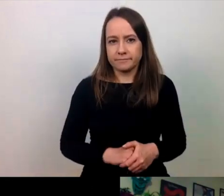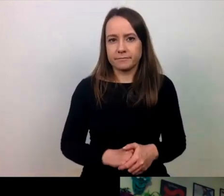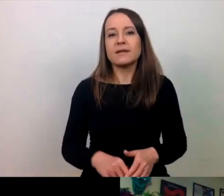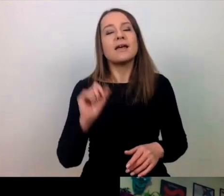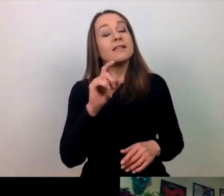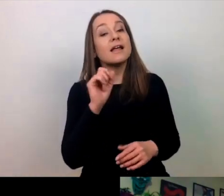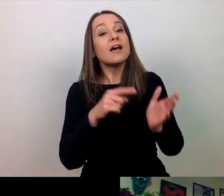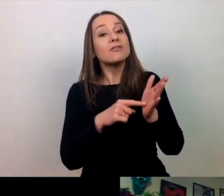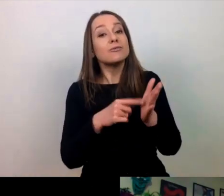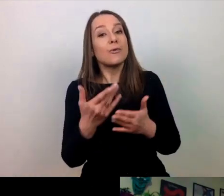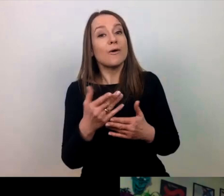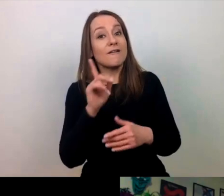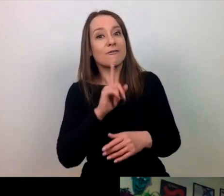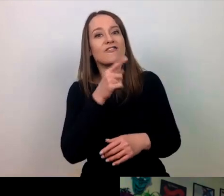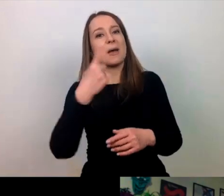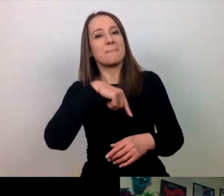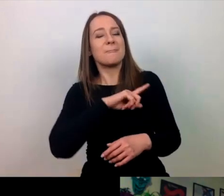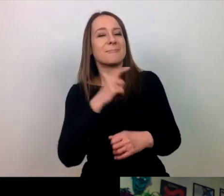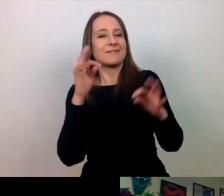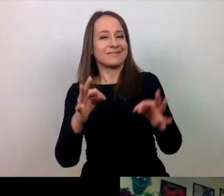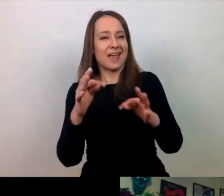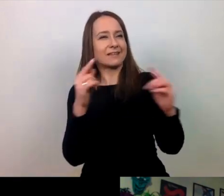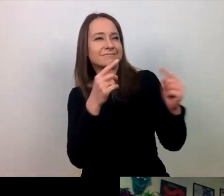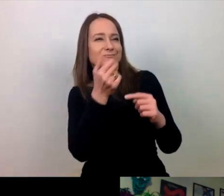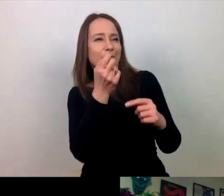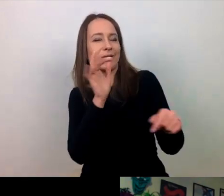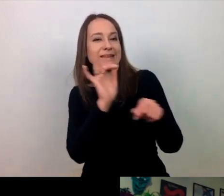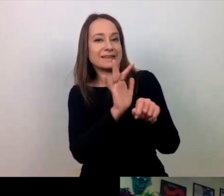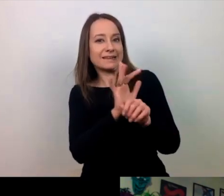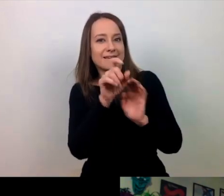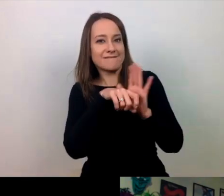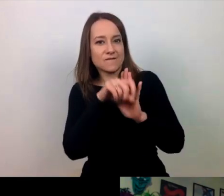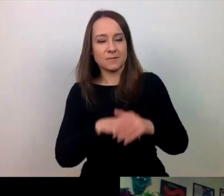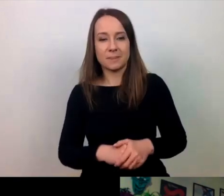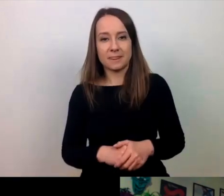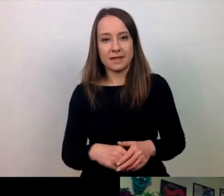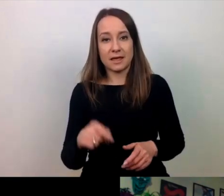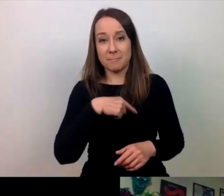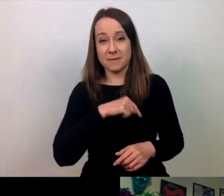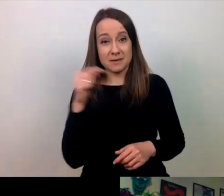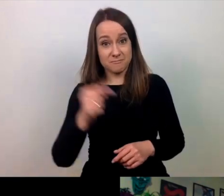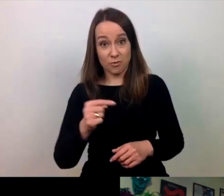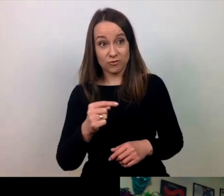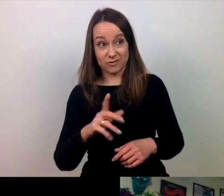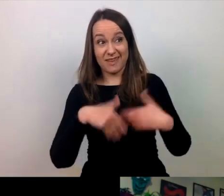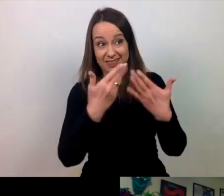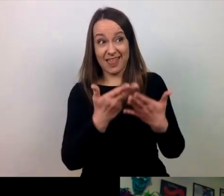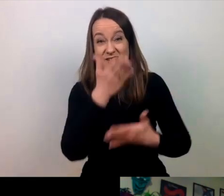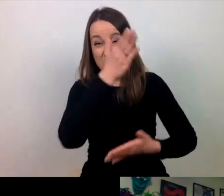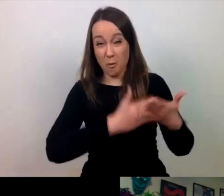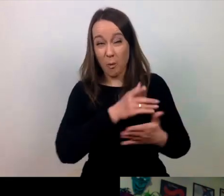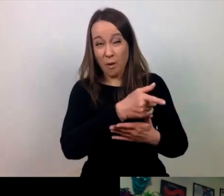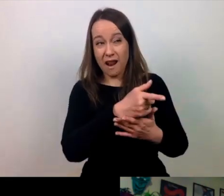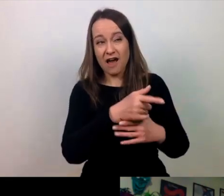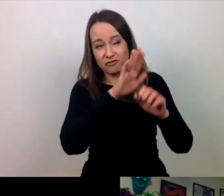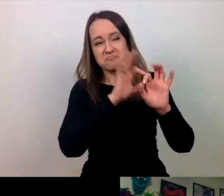tutaj na takim polu krytyki filmowej. Czy musimy aż taką taryfę ulgową wobec tego filmu stosować? Czy może tam